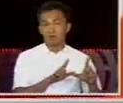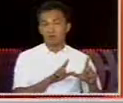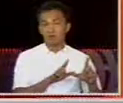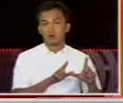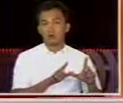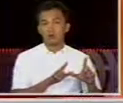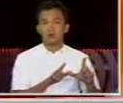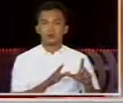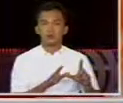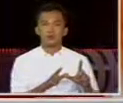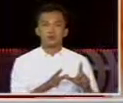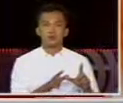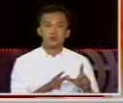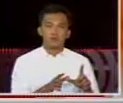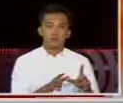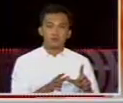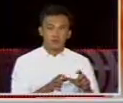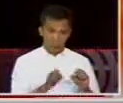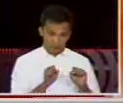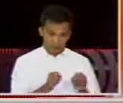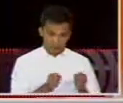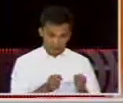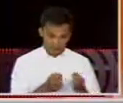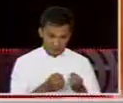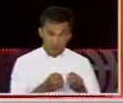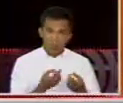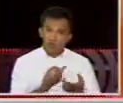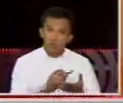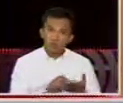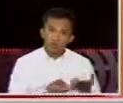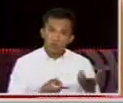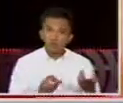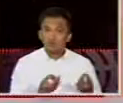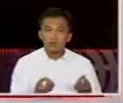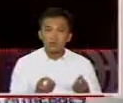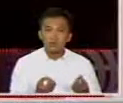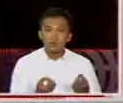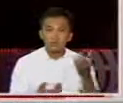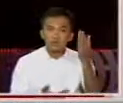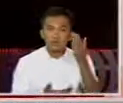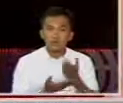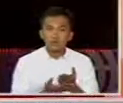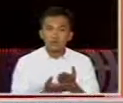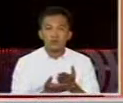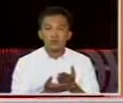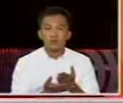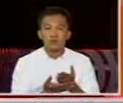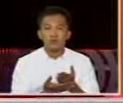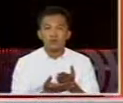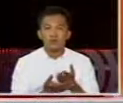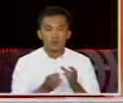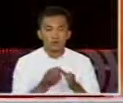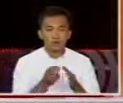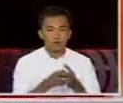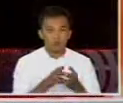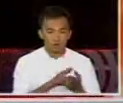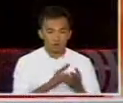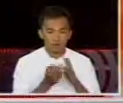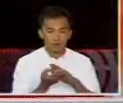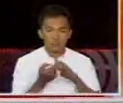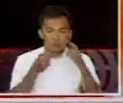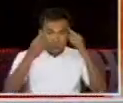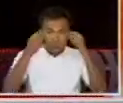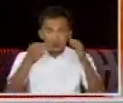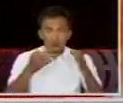they have the available remedies na maaari po nilang gawin upang ihinto yung or i-reverse yung decision ng